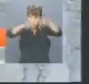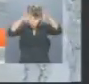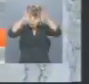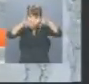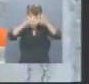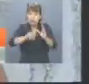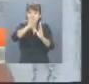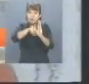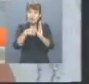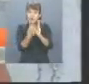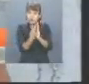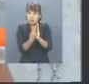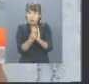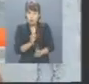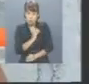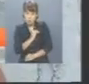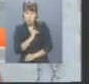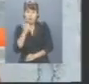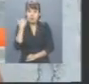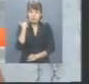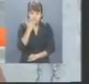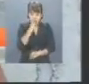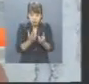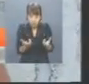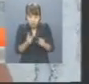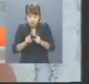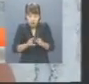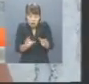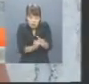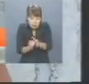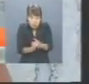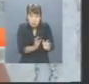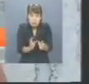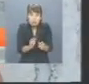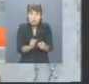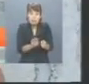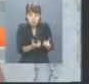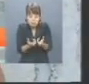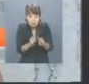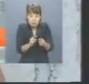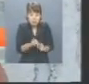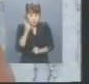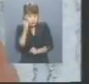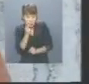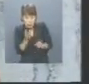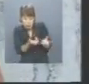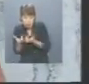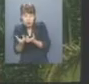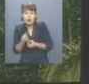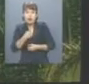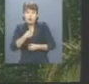ก็คลาดเหมือนกันเลยดับข้องได้ว่าถ้าว่าพุทธมันหมาก็ต้องไปก่อนบ้านฉังนี่เอาตัวรถก่อนนะ